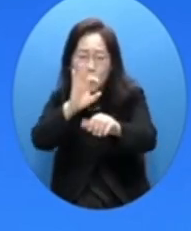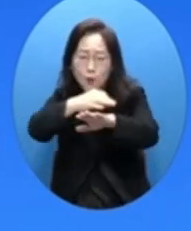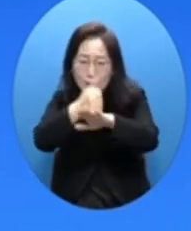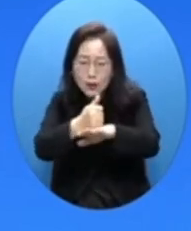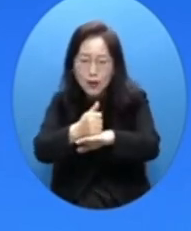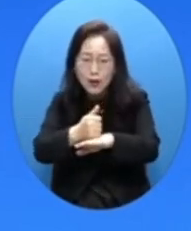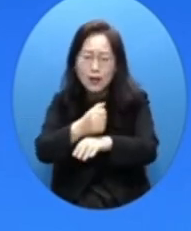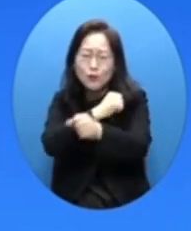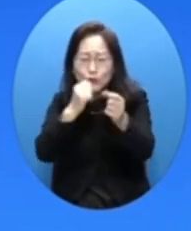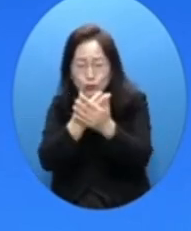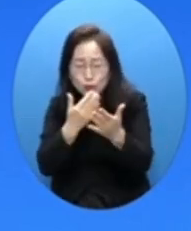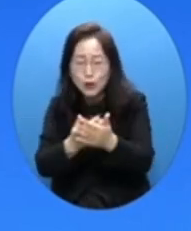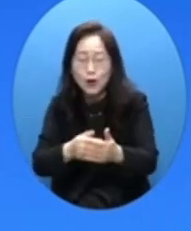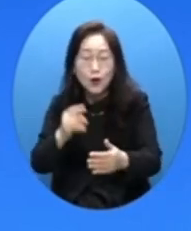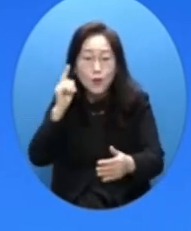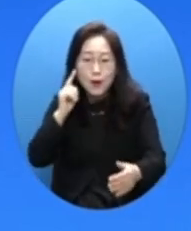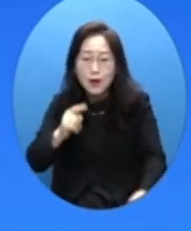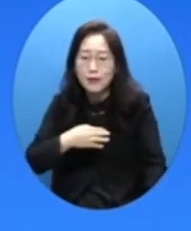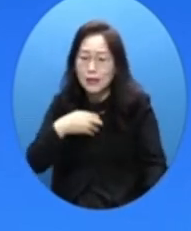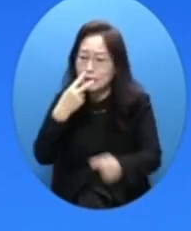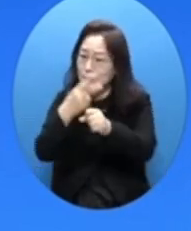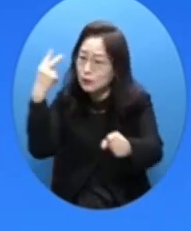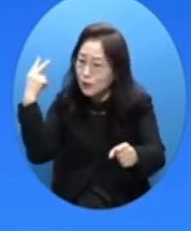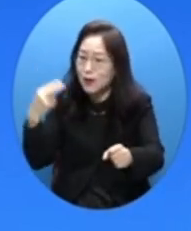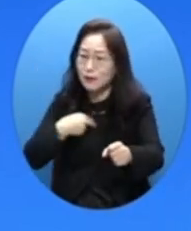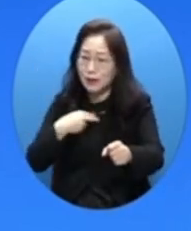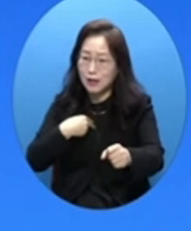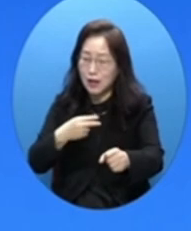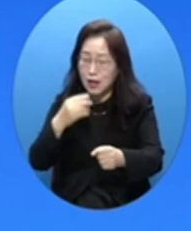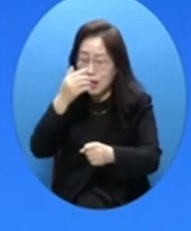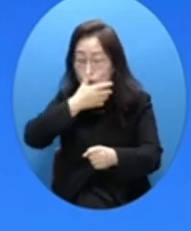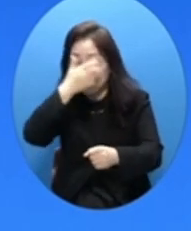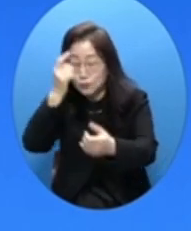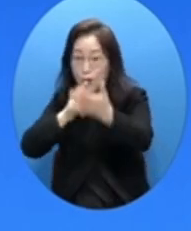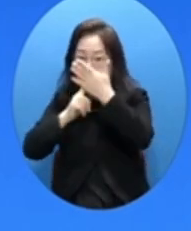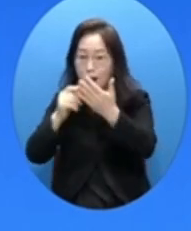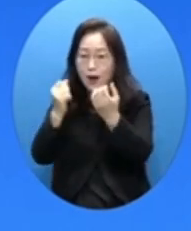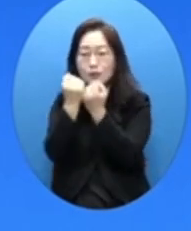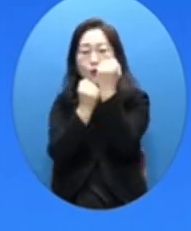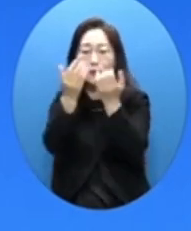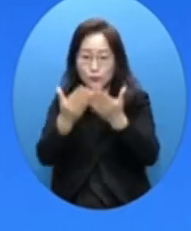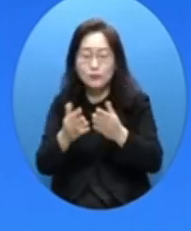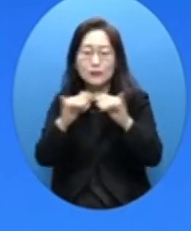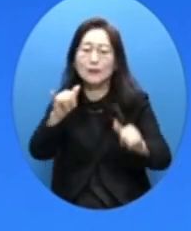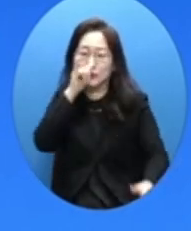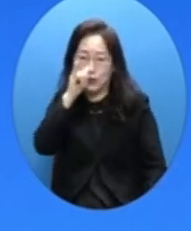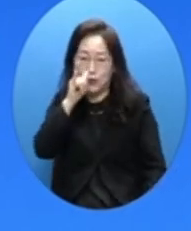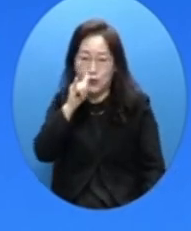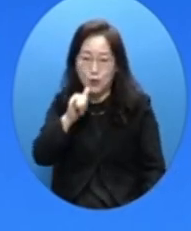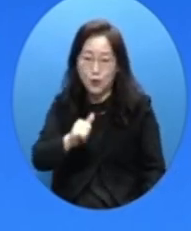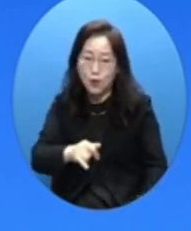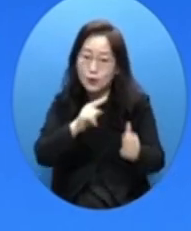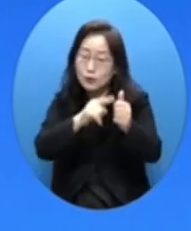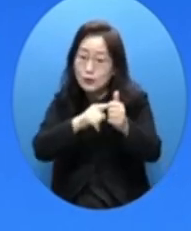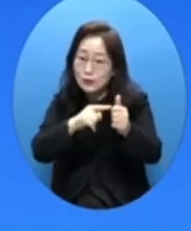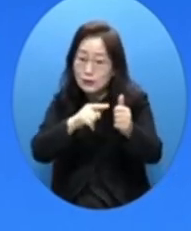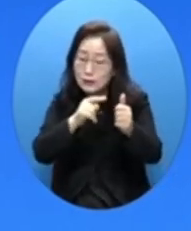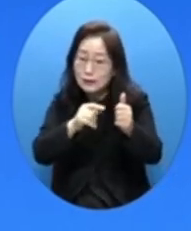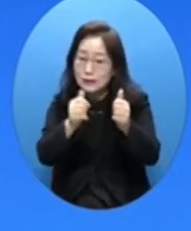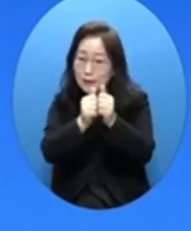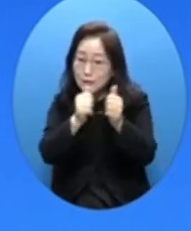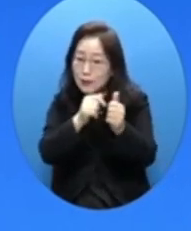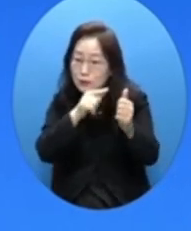2년 전에 제 꿈을 해먹을 준 히브리서편 노예가 있는데 그가 꿈을 하는 능력을 해몽하는 능력을